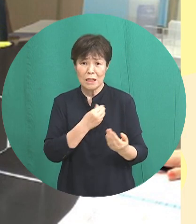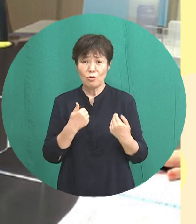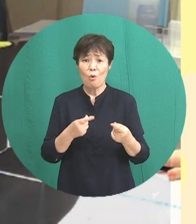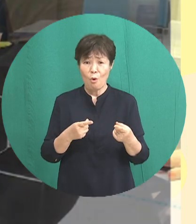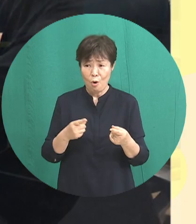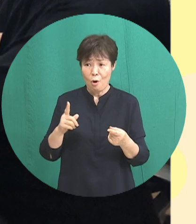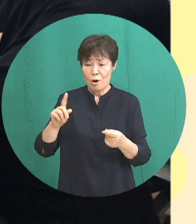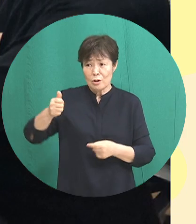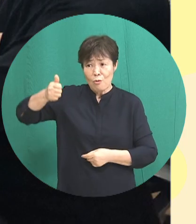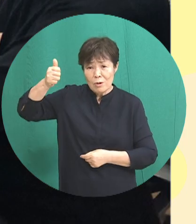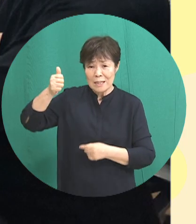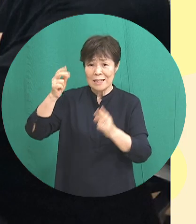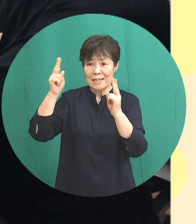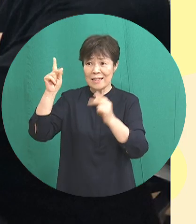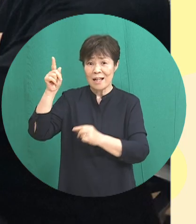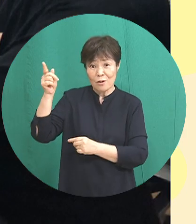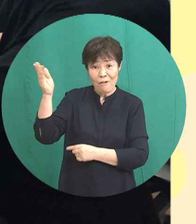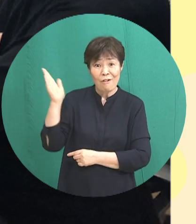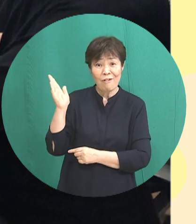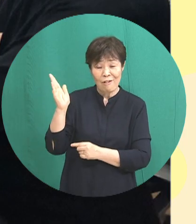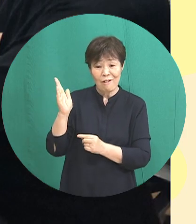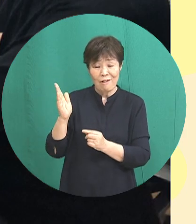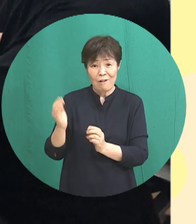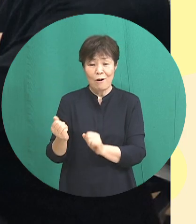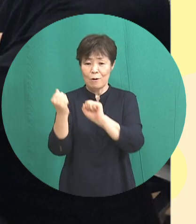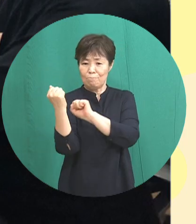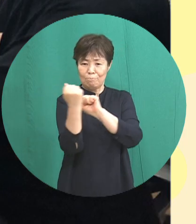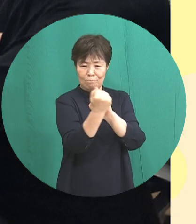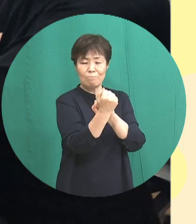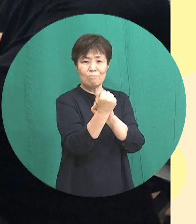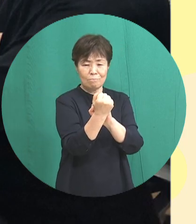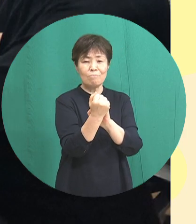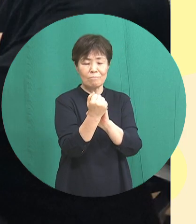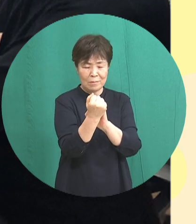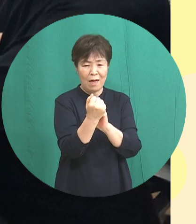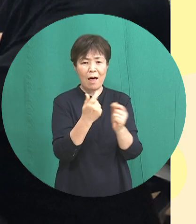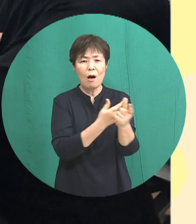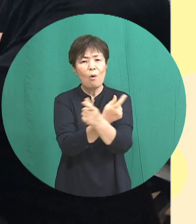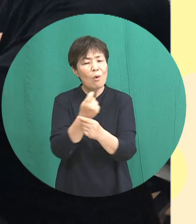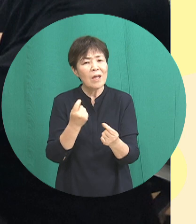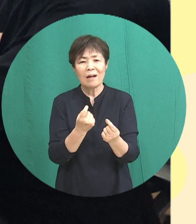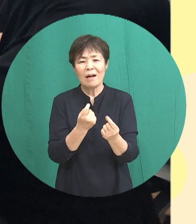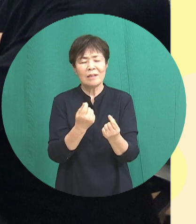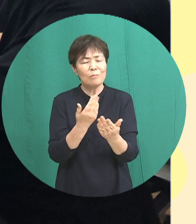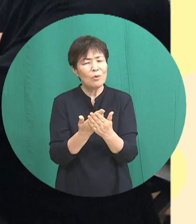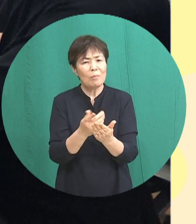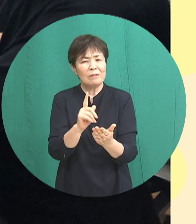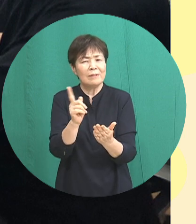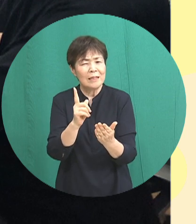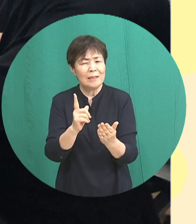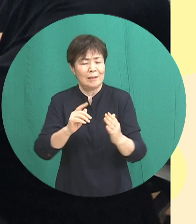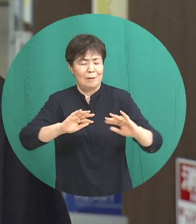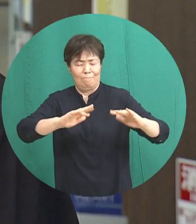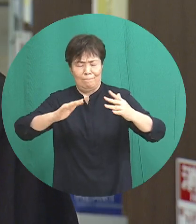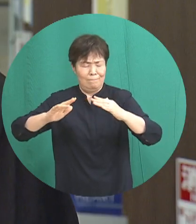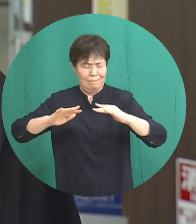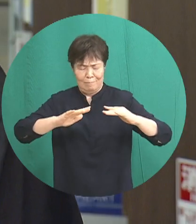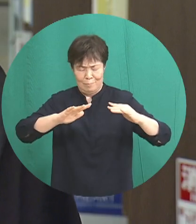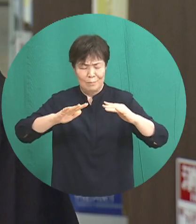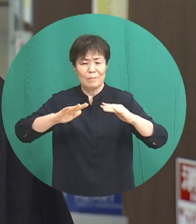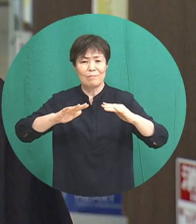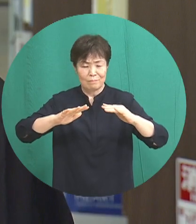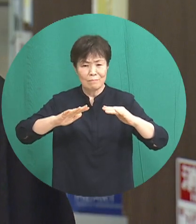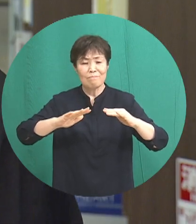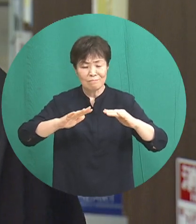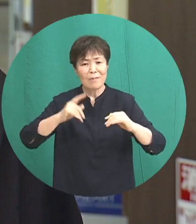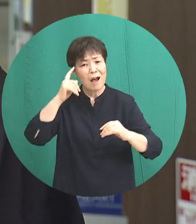その上司、それから社長も交えた面談などを行って、お互いにどういったことが求められているかを実